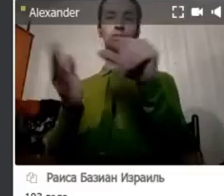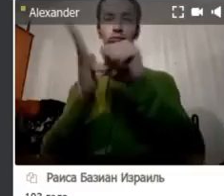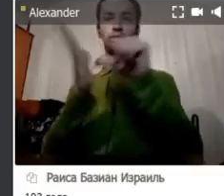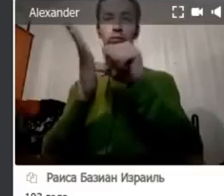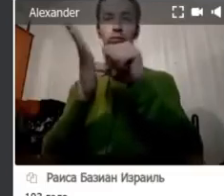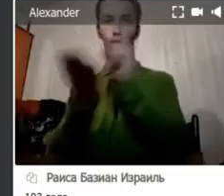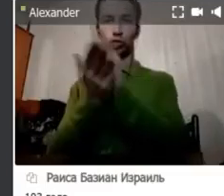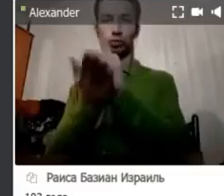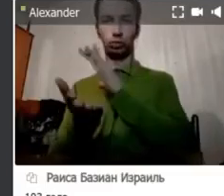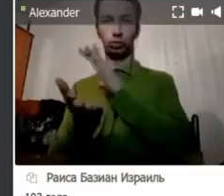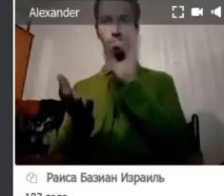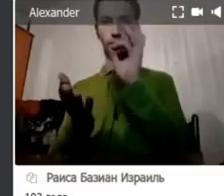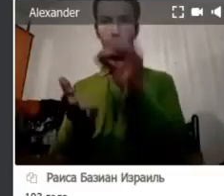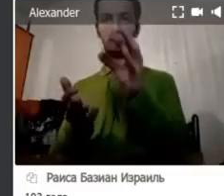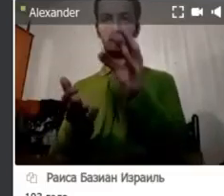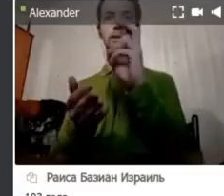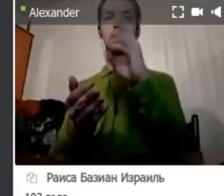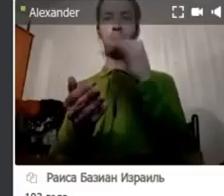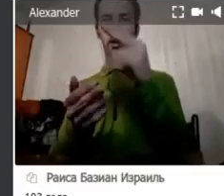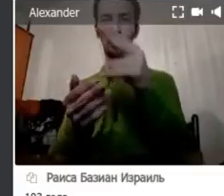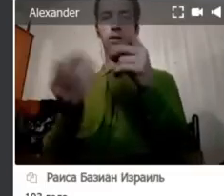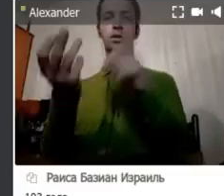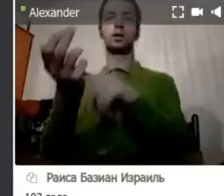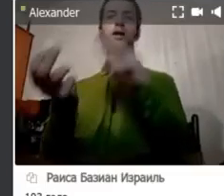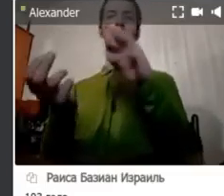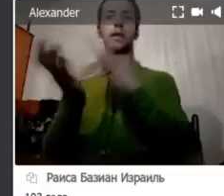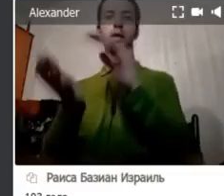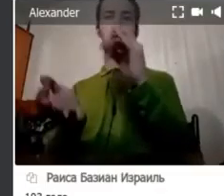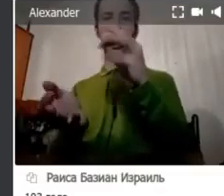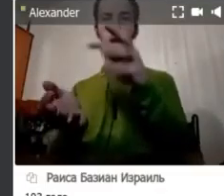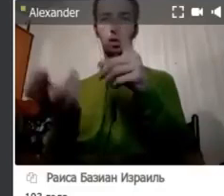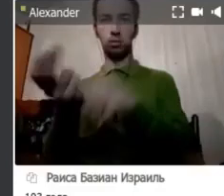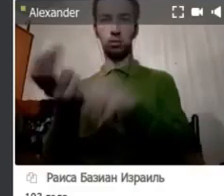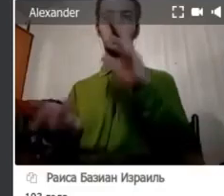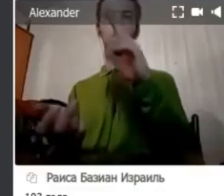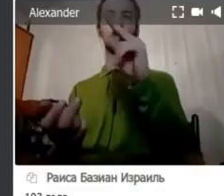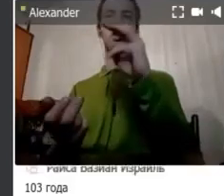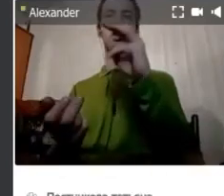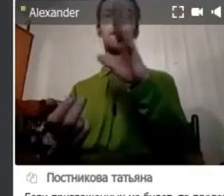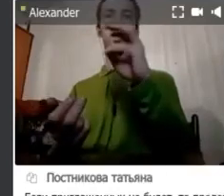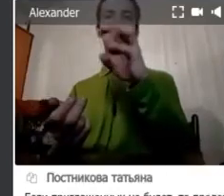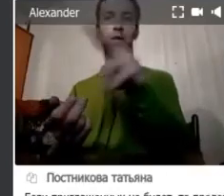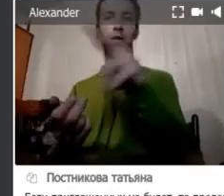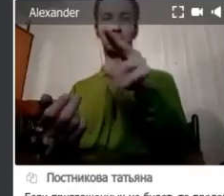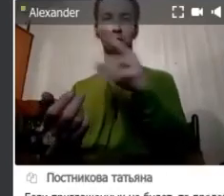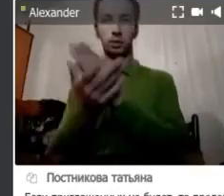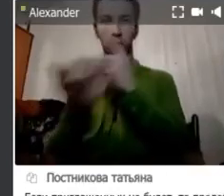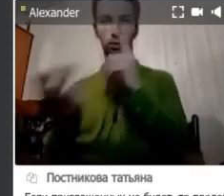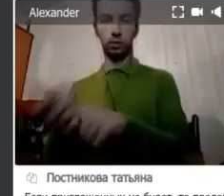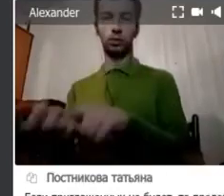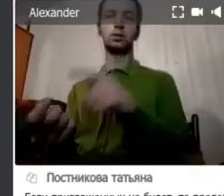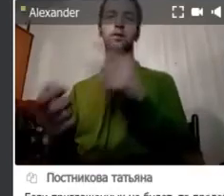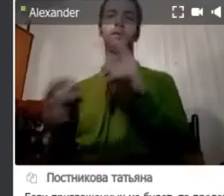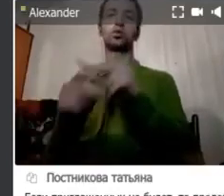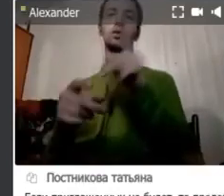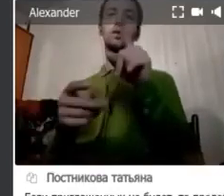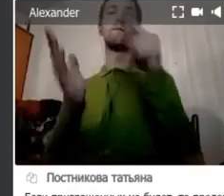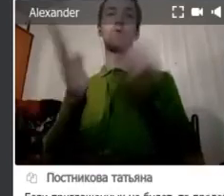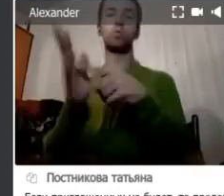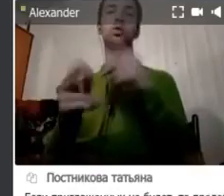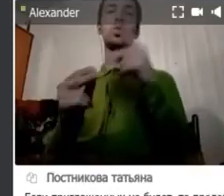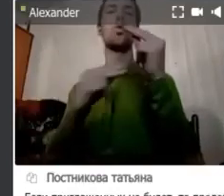обучение, скажем, ну, которое вам нужно, то есть либо вы совсем новичок, то есть не знаете даже с чего начать, то есть вам